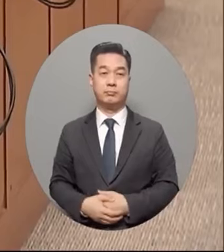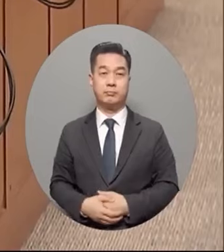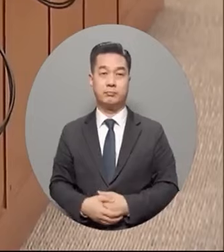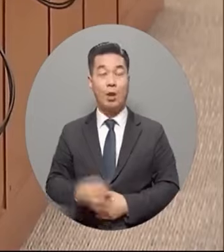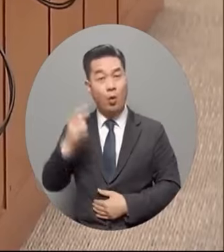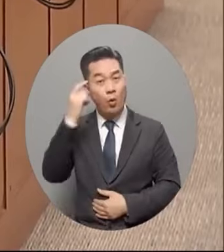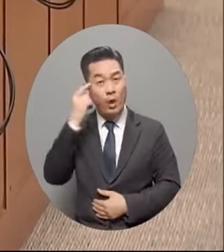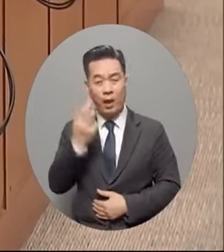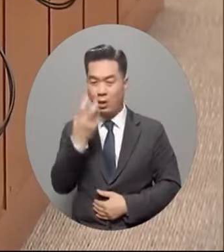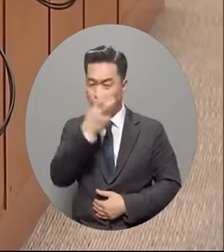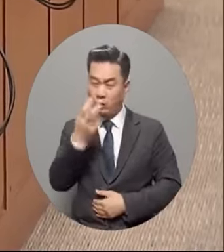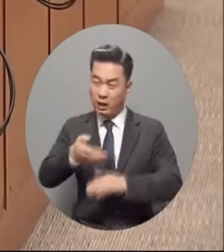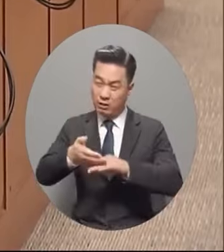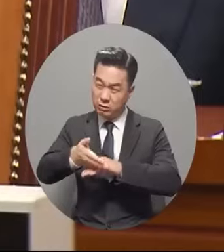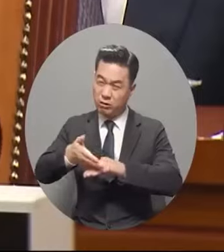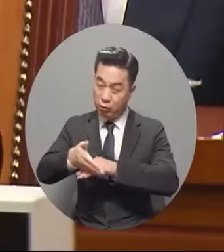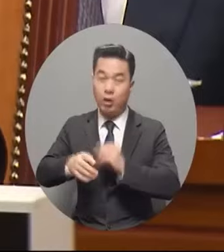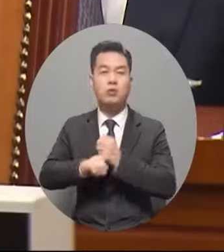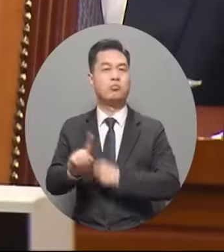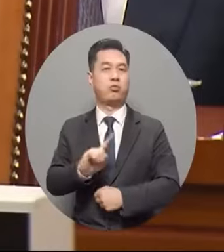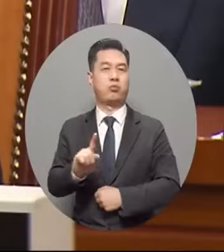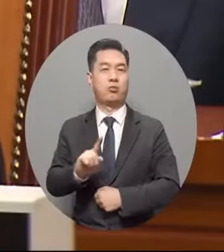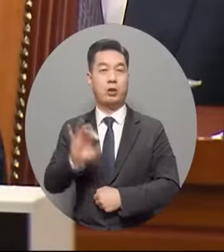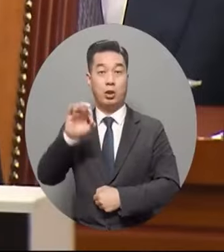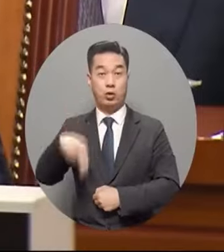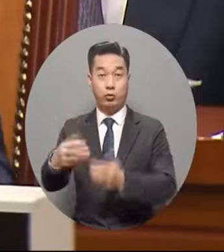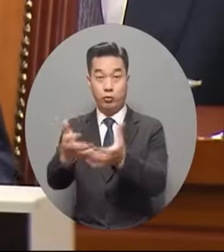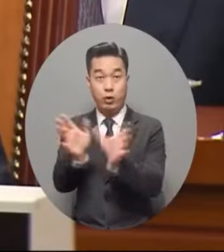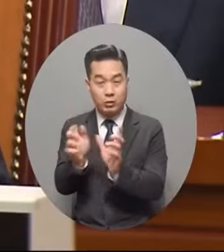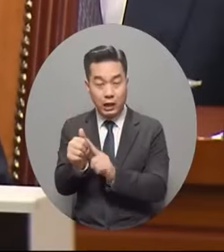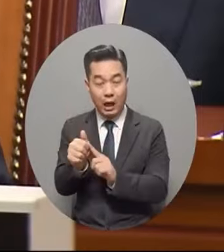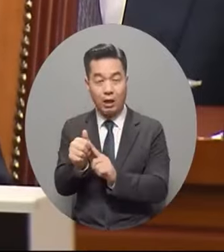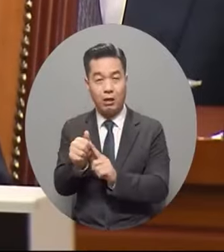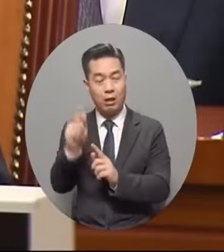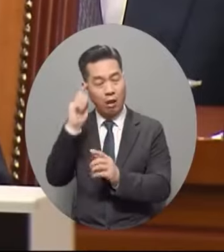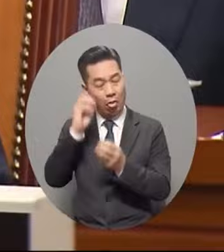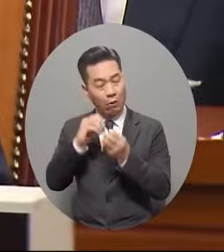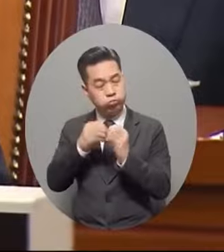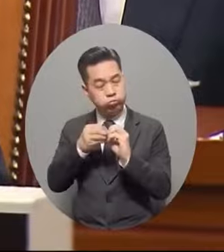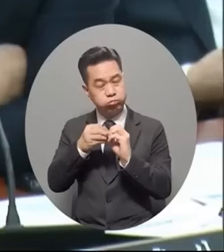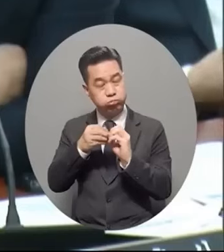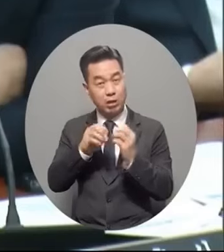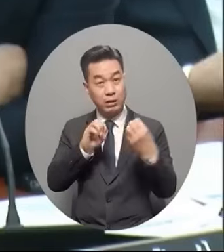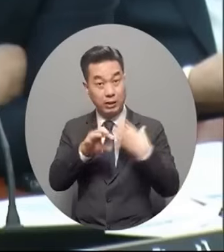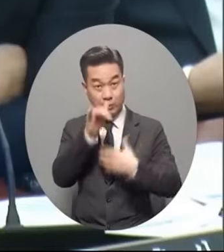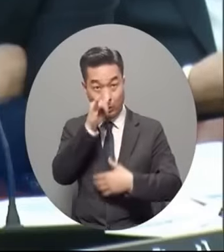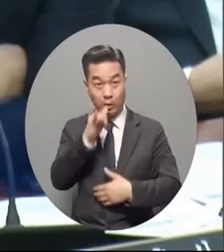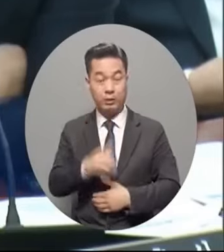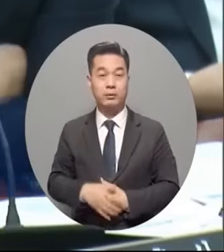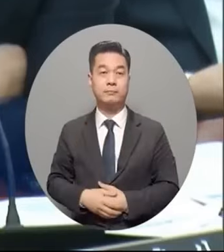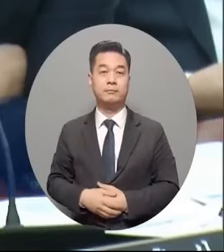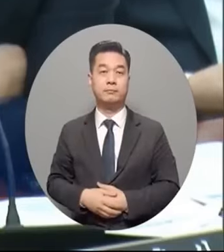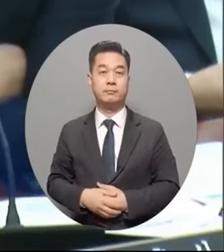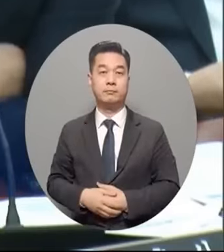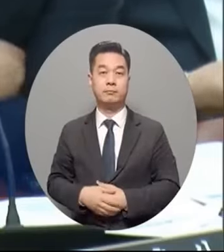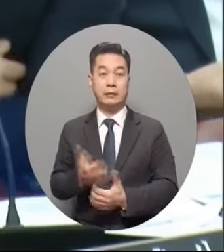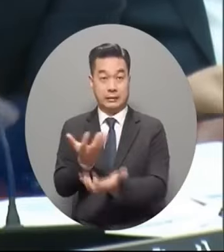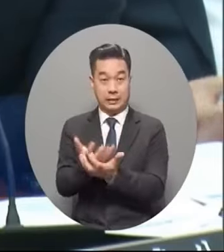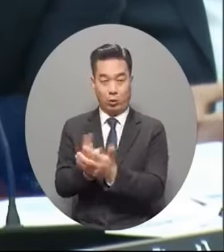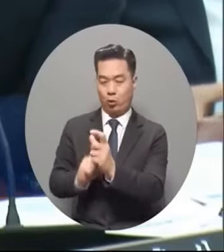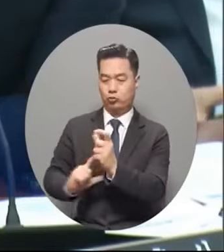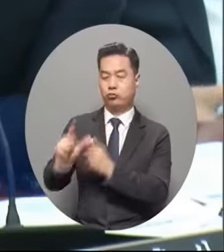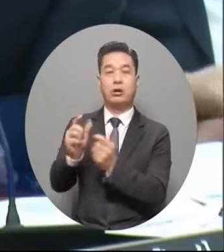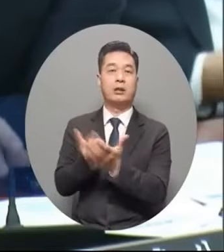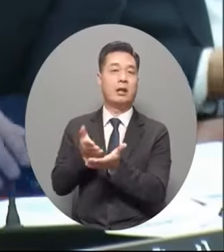이렇게 조사가 더디냐는 질문에 유 위원장은 엉뚱한 곳에 책임을 돌렸습니다. 추가 자료를 요청하고 있는 그런